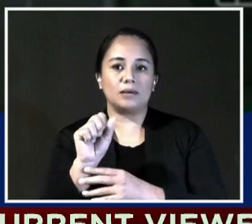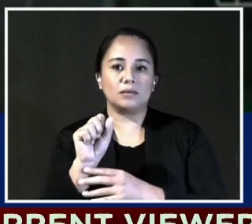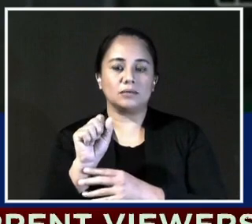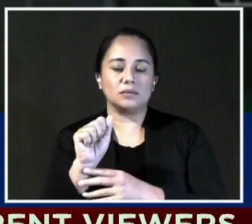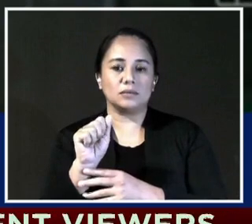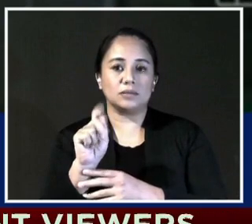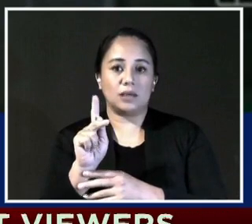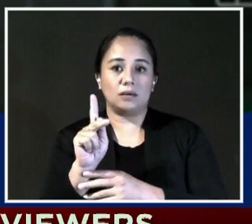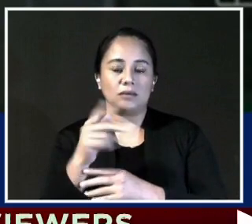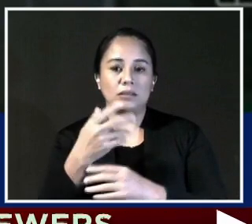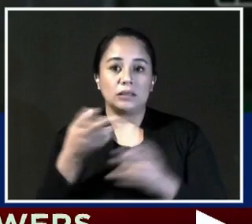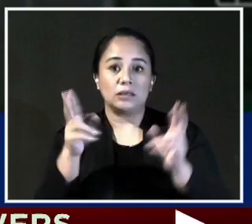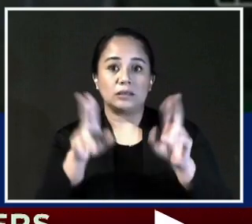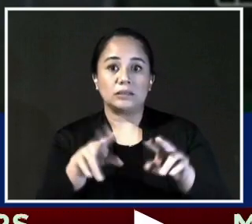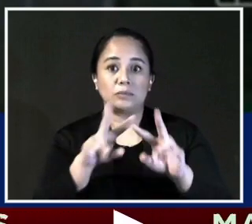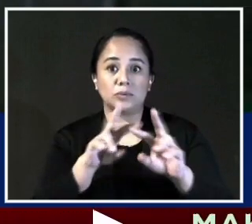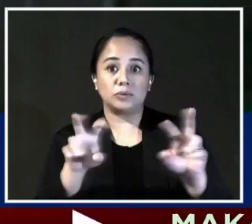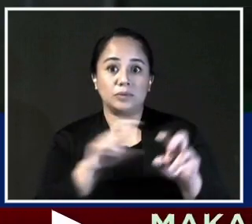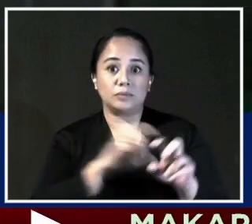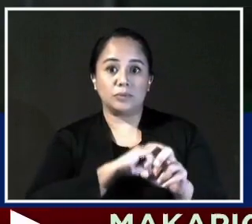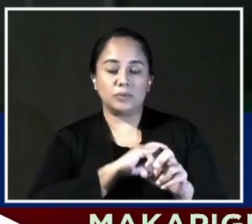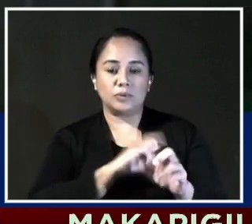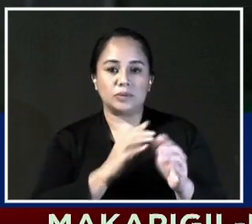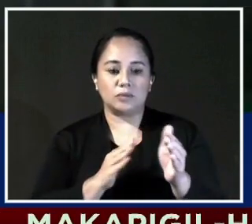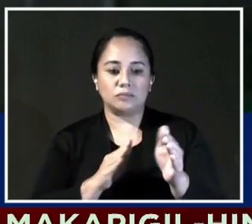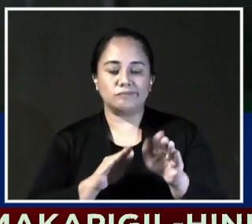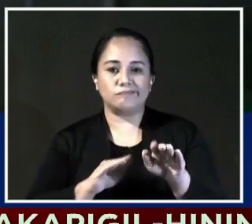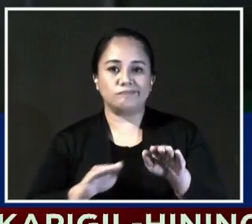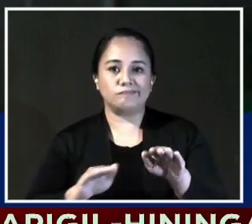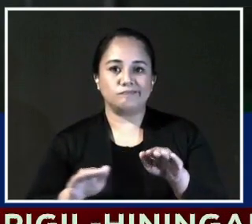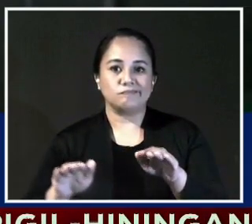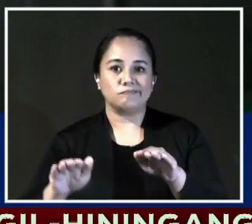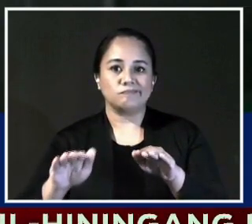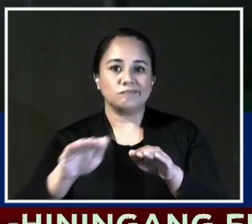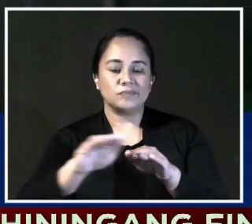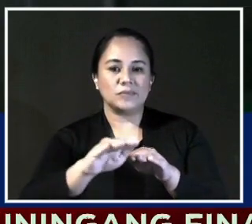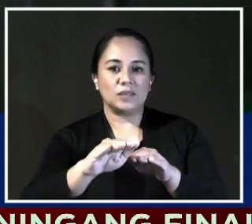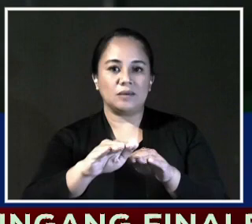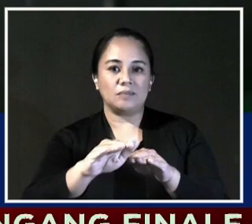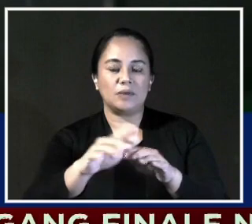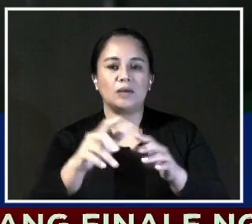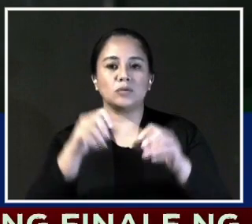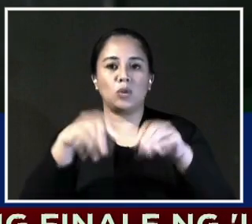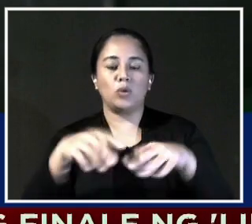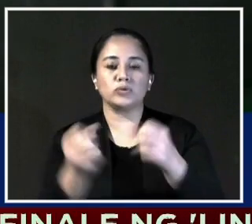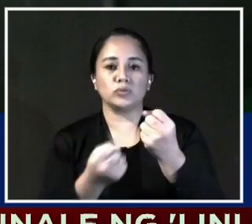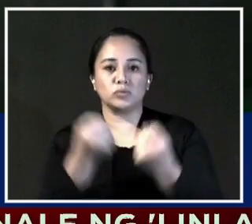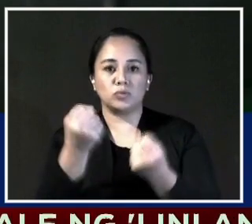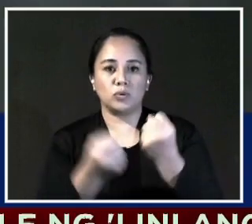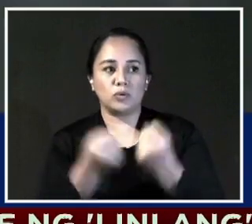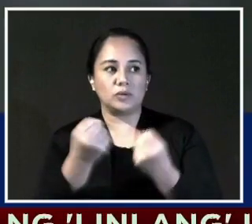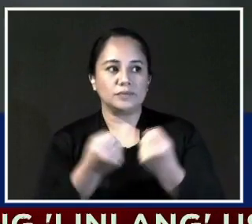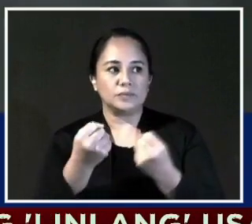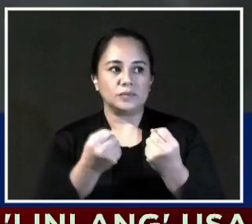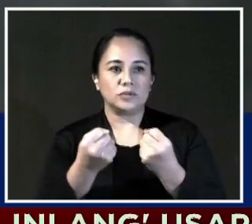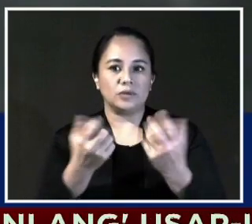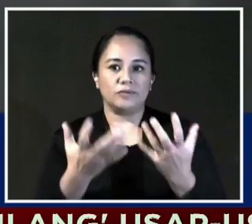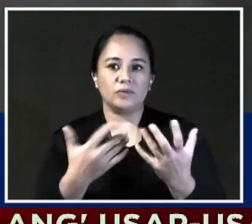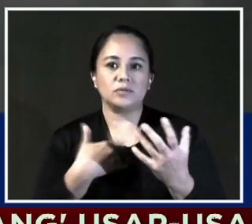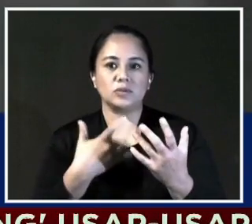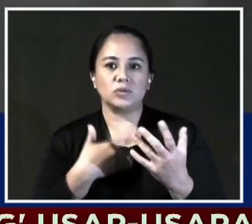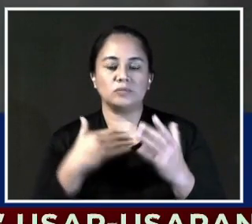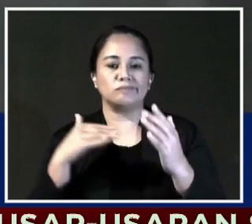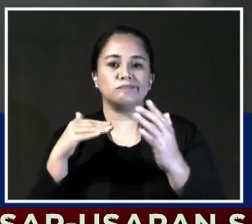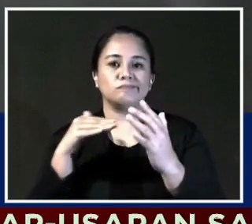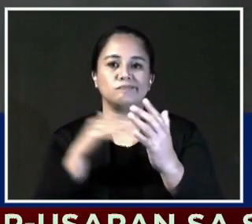imbisigasyon ng mga pulis, nag-overtake ang jeepney pero nawala ng kontrol sa manibela ang driver. Kaya't bumangga sa